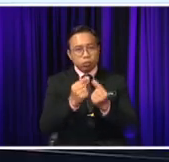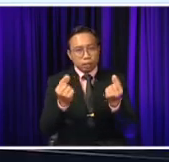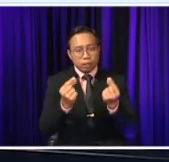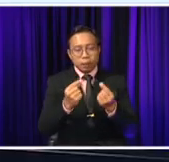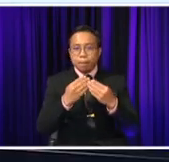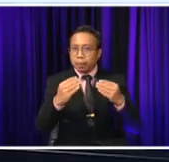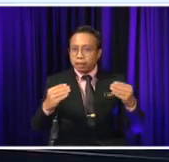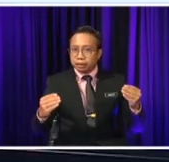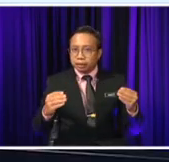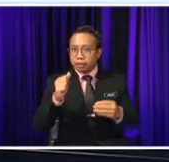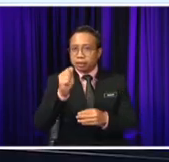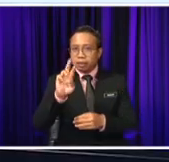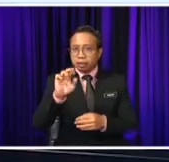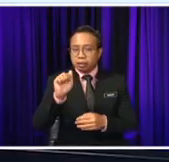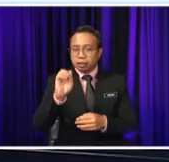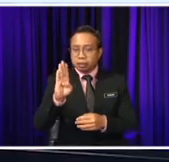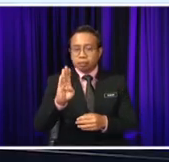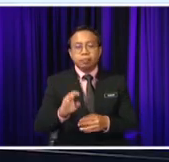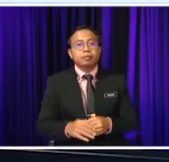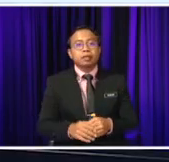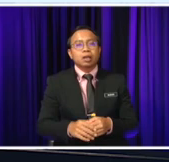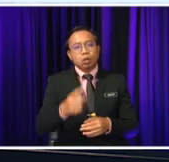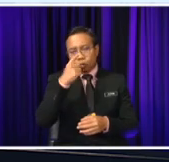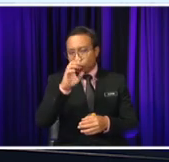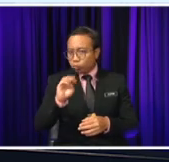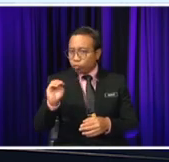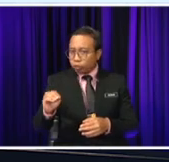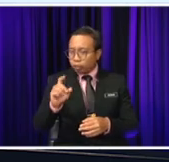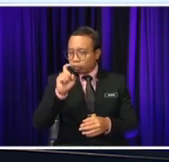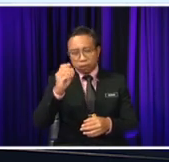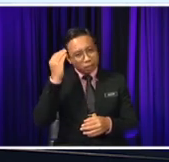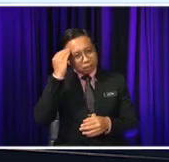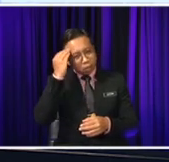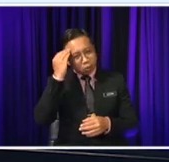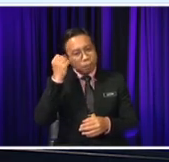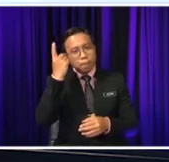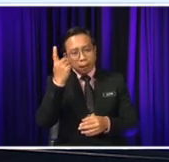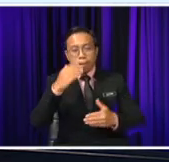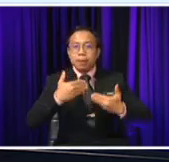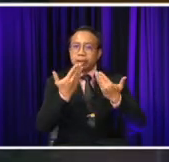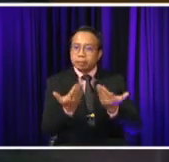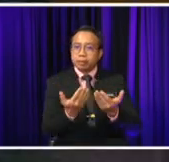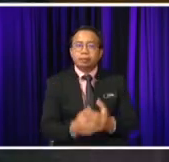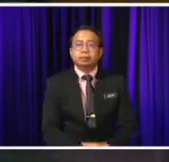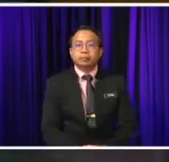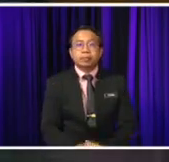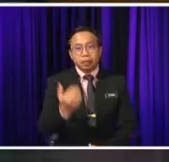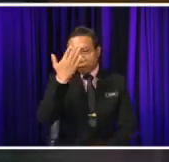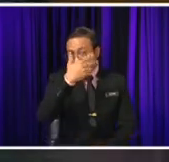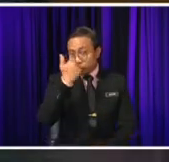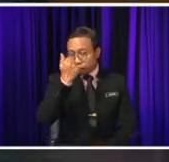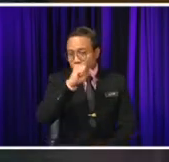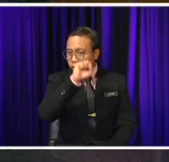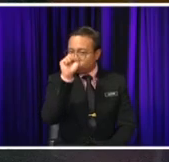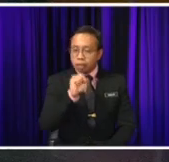bagaimana kita sebagai seorang murid di memahami isi kandungan Quran terima